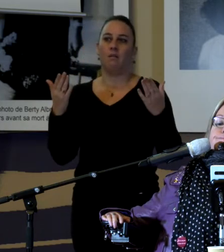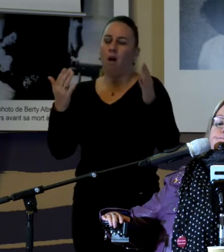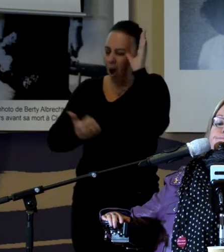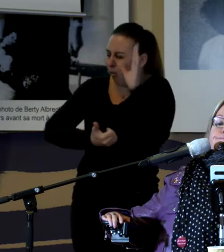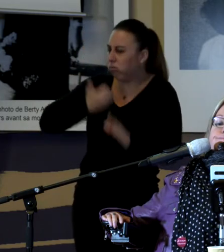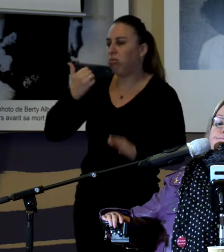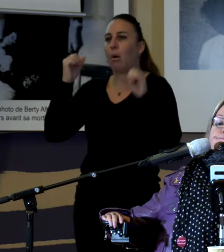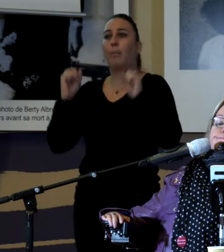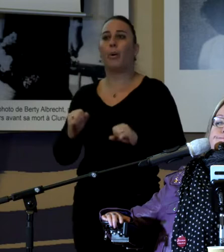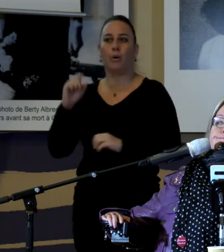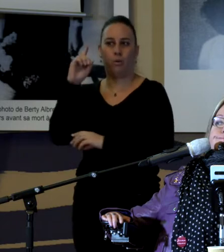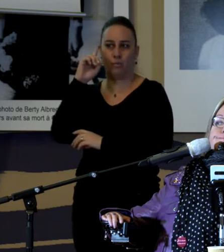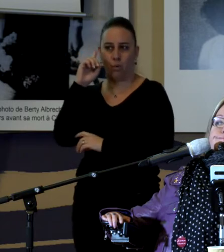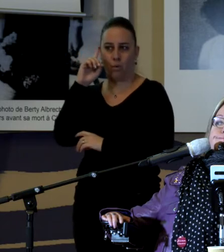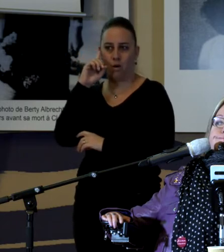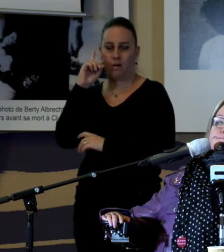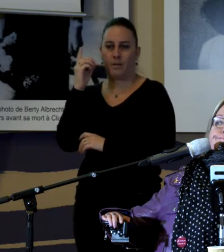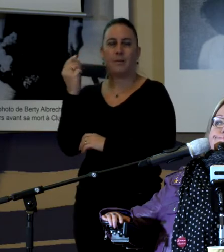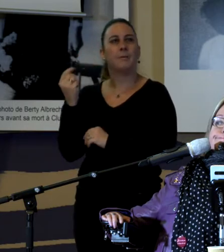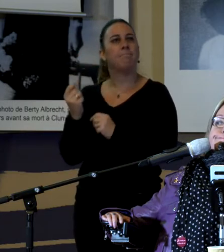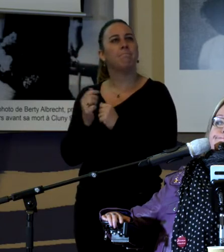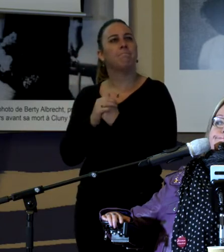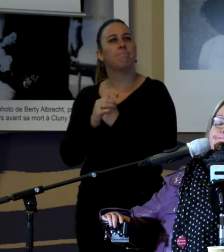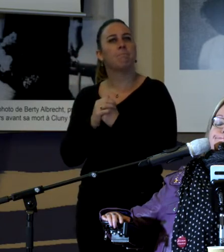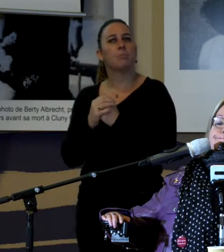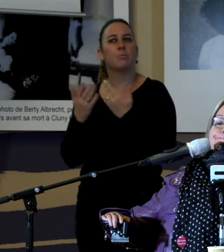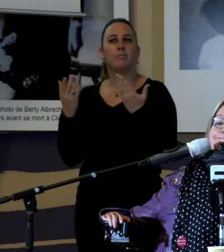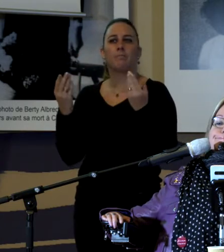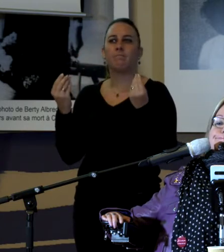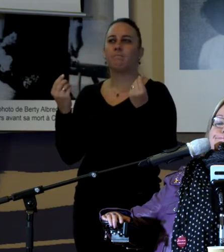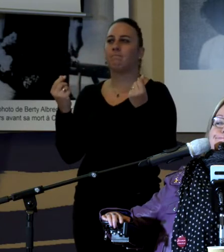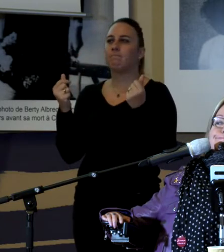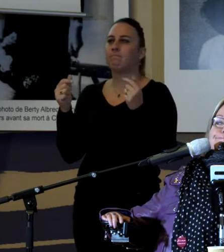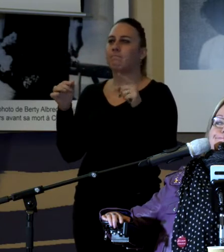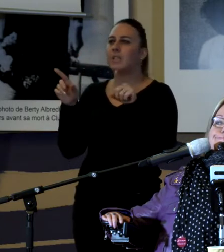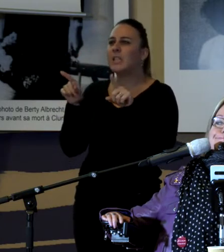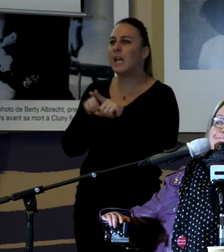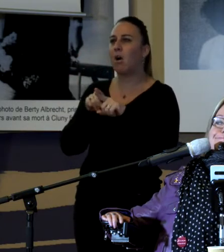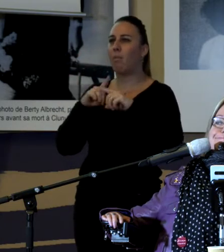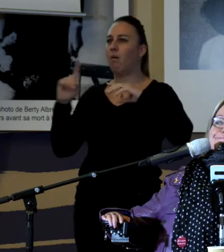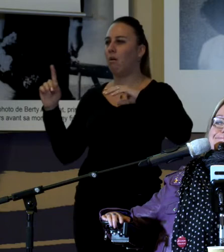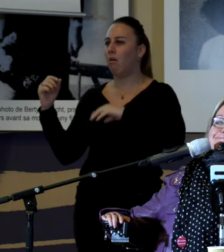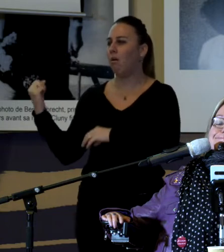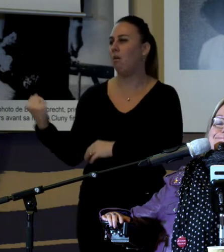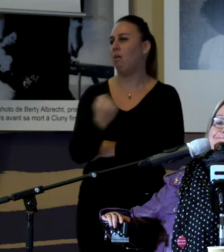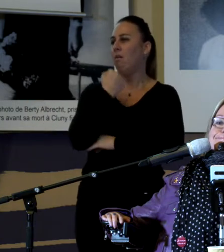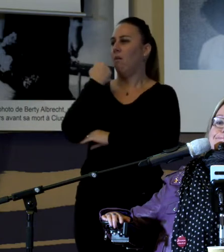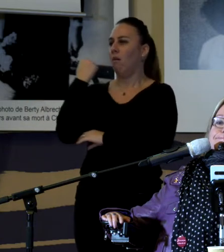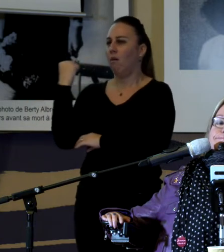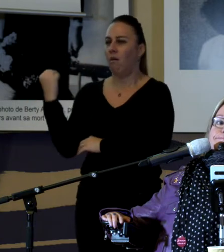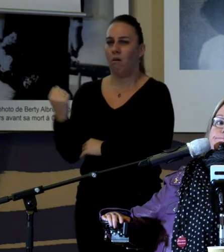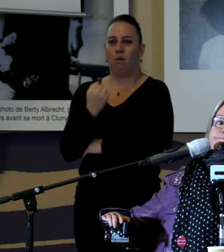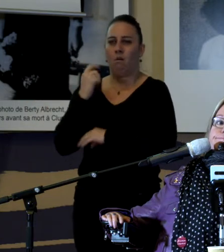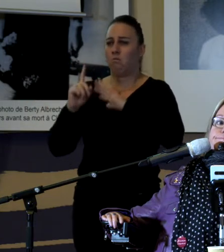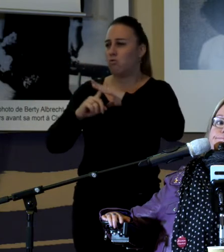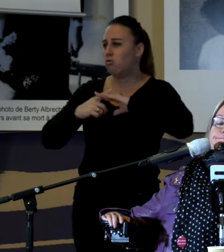parce que c'est un peu une sorte de sortie de solitude, de condition. Hein, on se sent un peu seul au